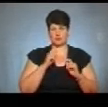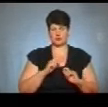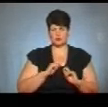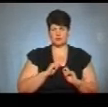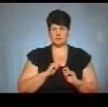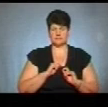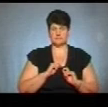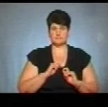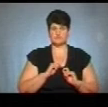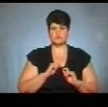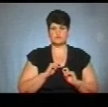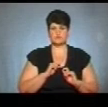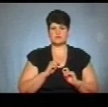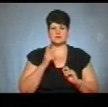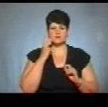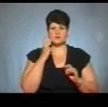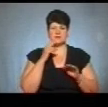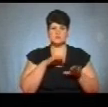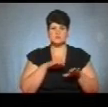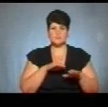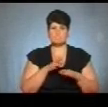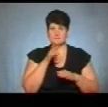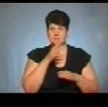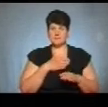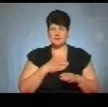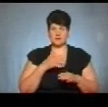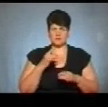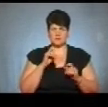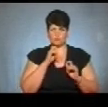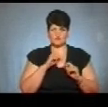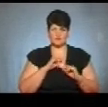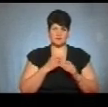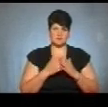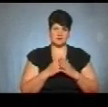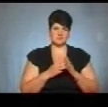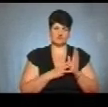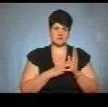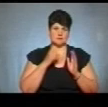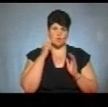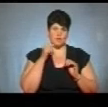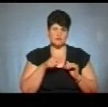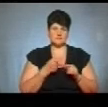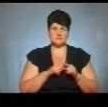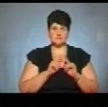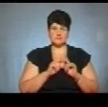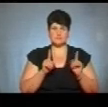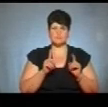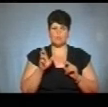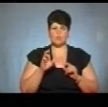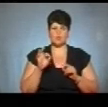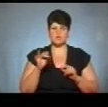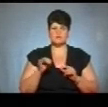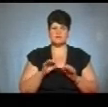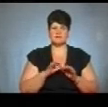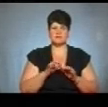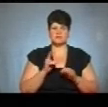час перешивалася під мій розмір. Тобто її мені подарували приблизно 8 років. Це оригінальна борщівська вишивка.